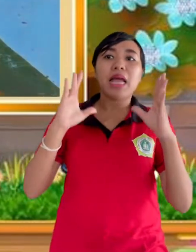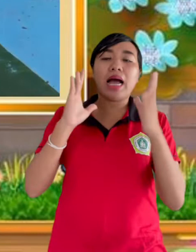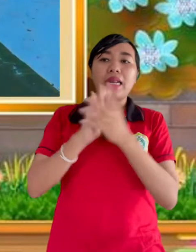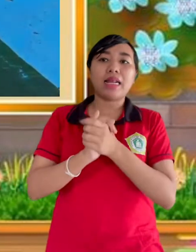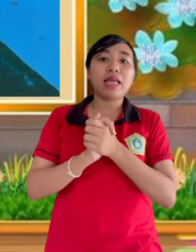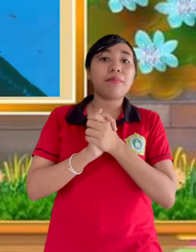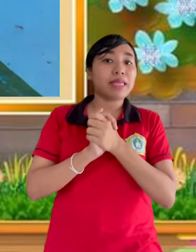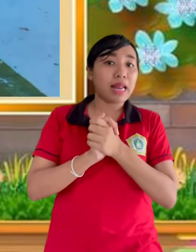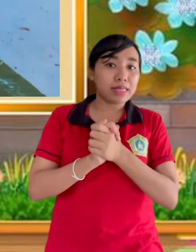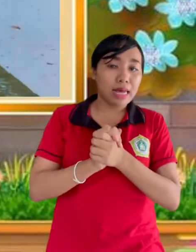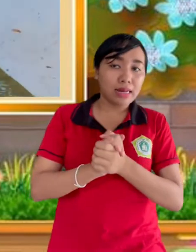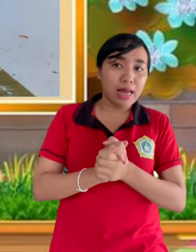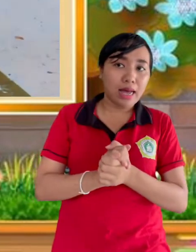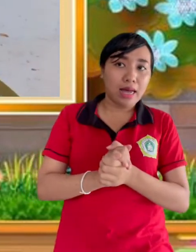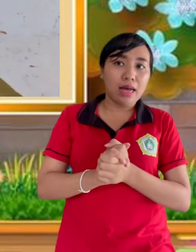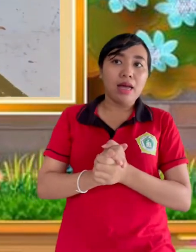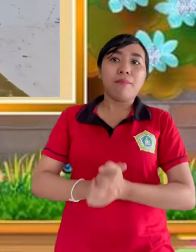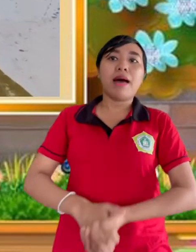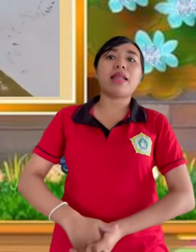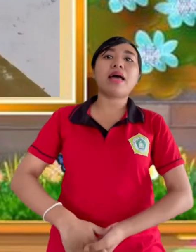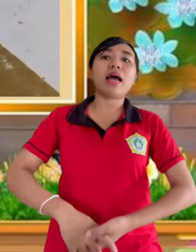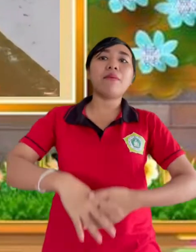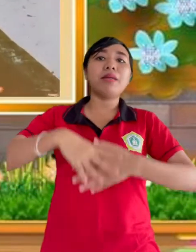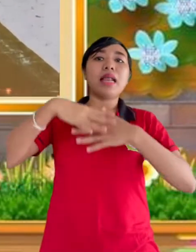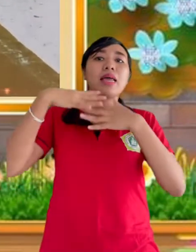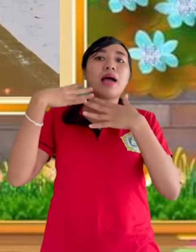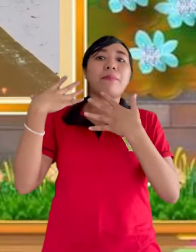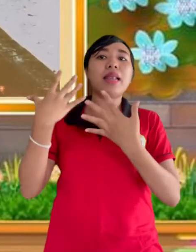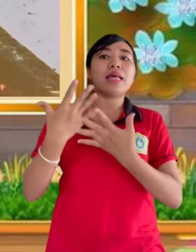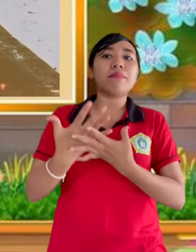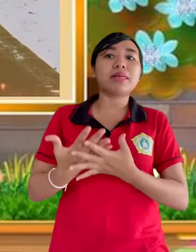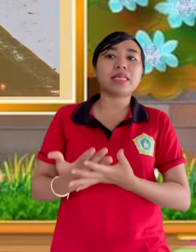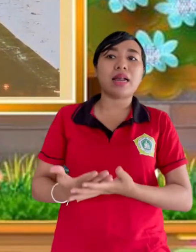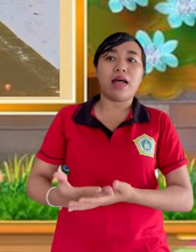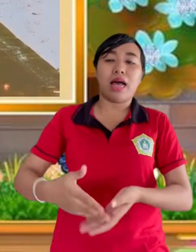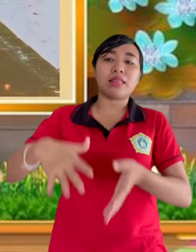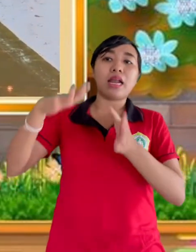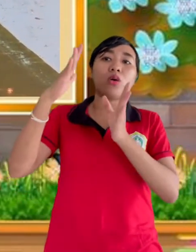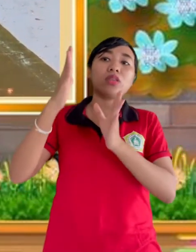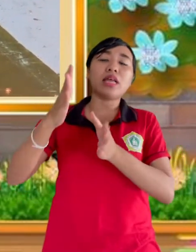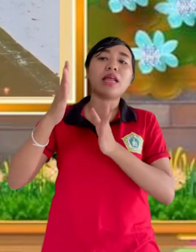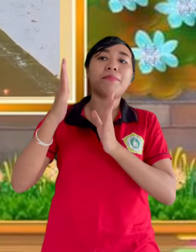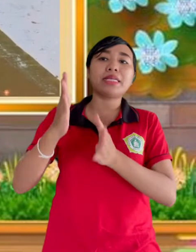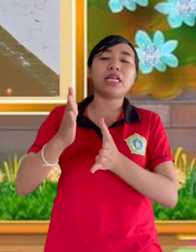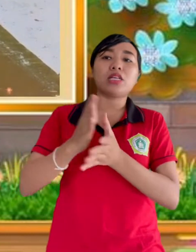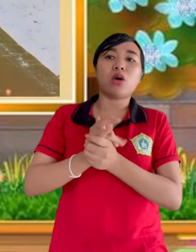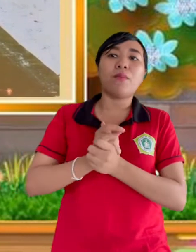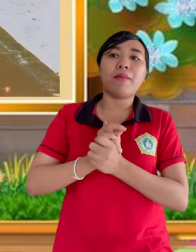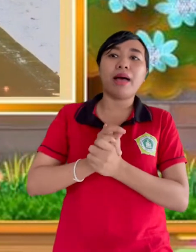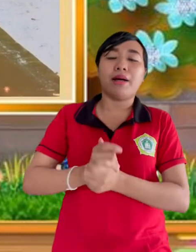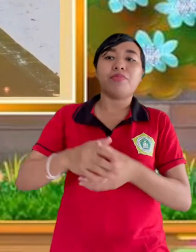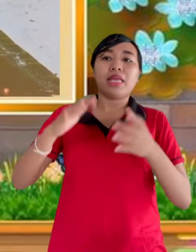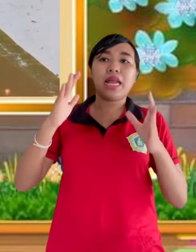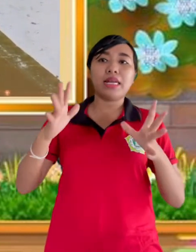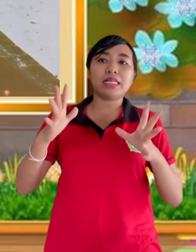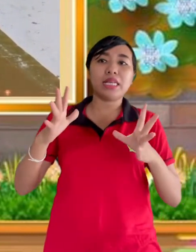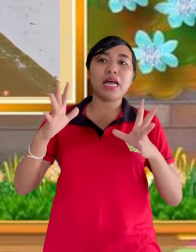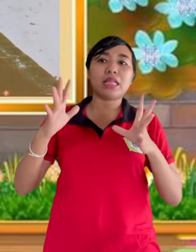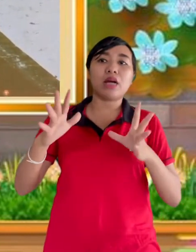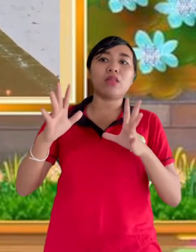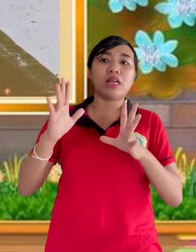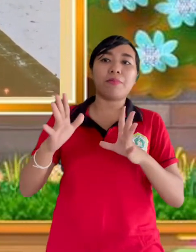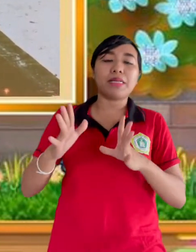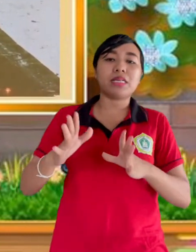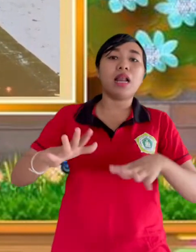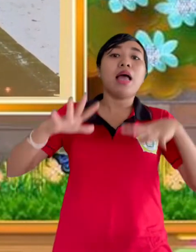merekam, anak-anak yang menjelaskan ya. Manakah benda yang paling besar antara gunting dan pensil seumpama? Nah, di sini